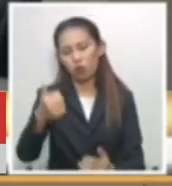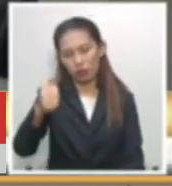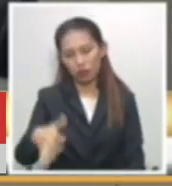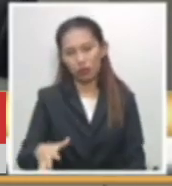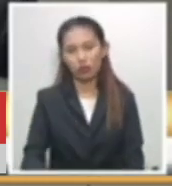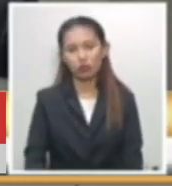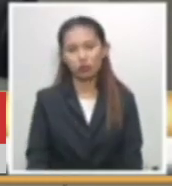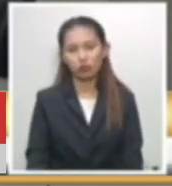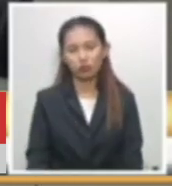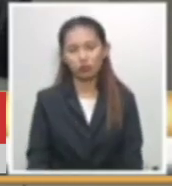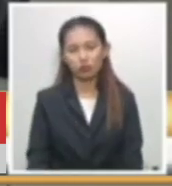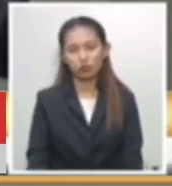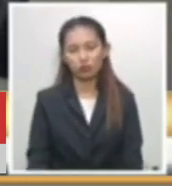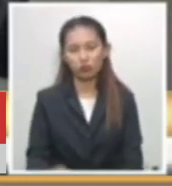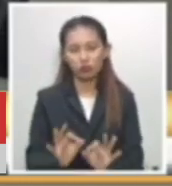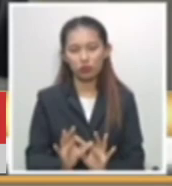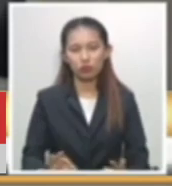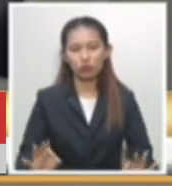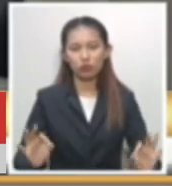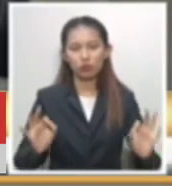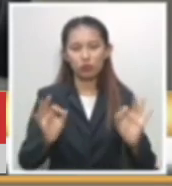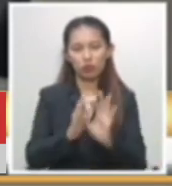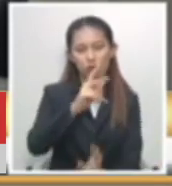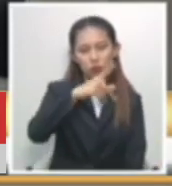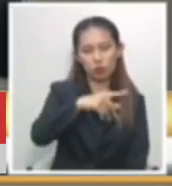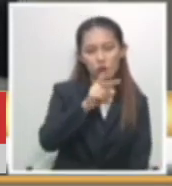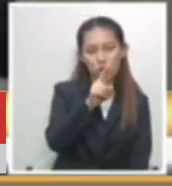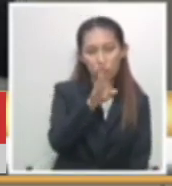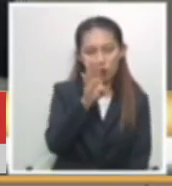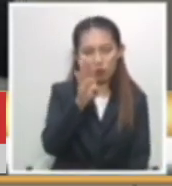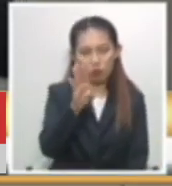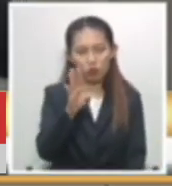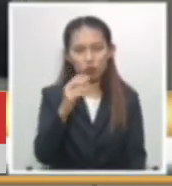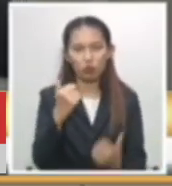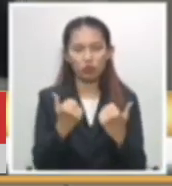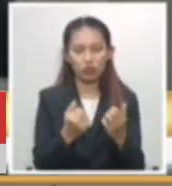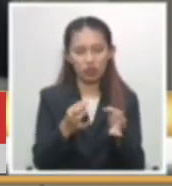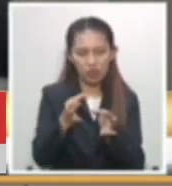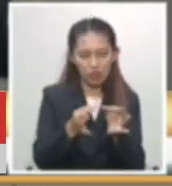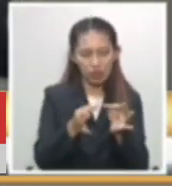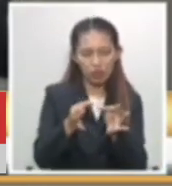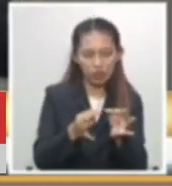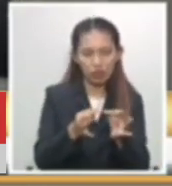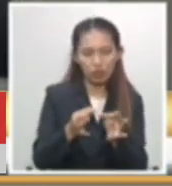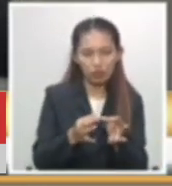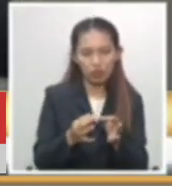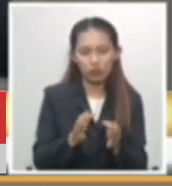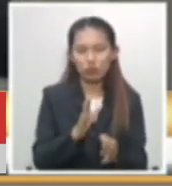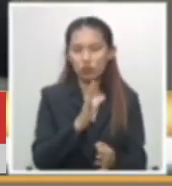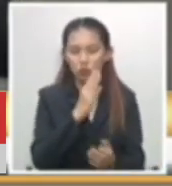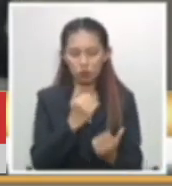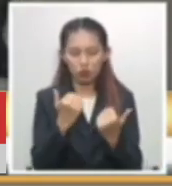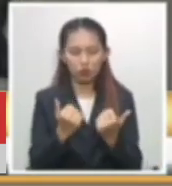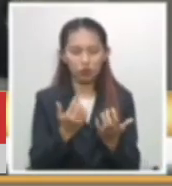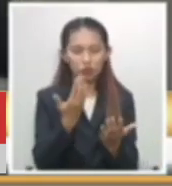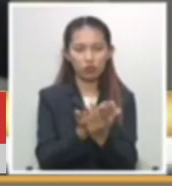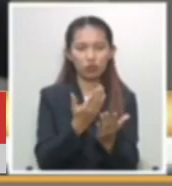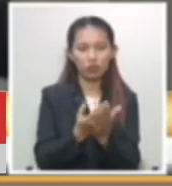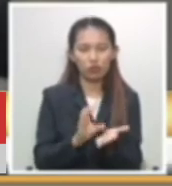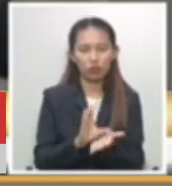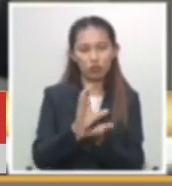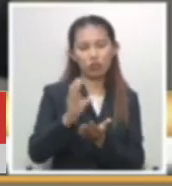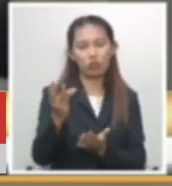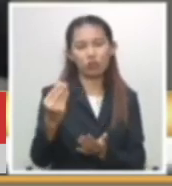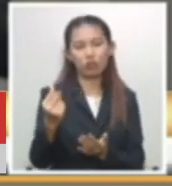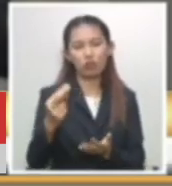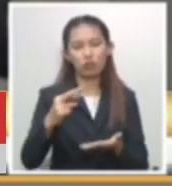ล้วผลที่ท่านจะออกพระราชบัญญัติที่กำลังร่างเนี่ยไม่ว่าท่านใช้งบประมาณเท่าไรก็ตามท่านจะทำล